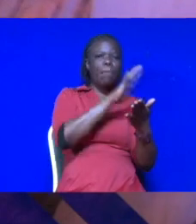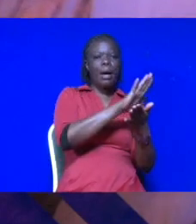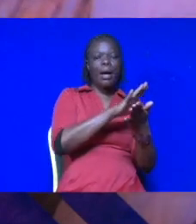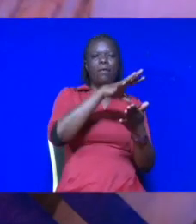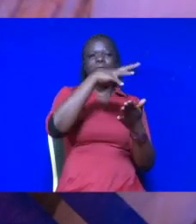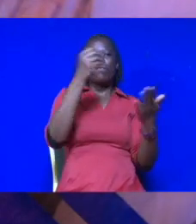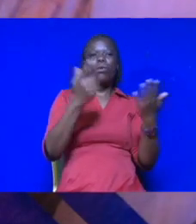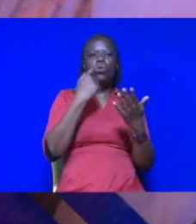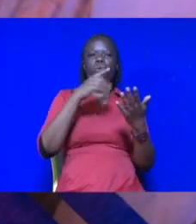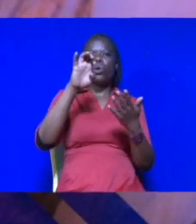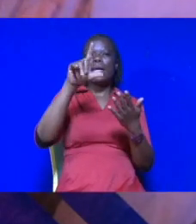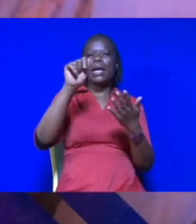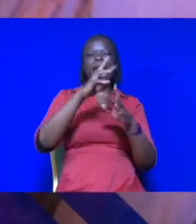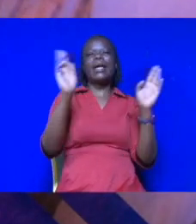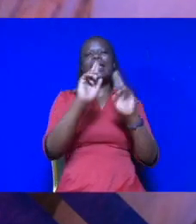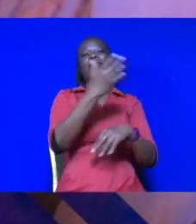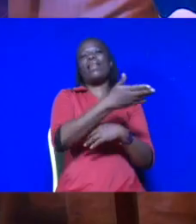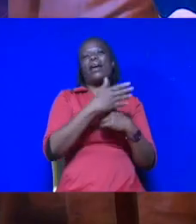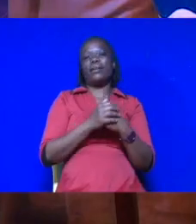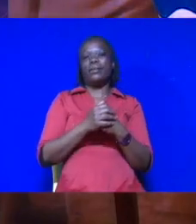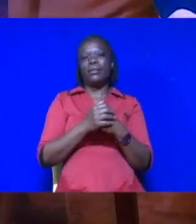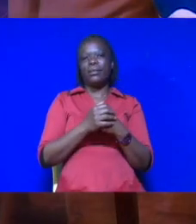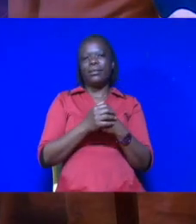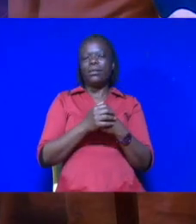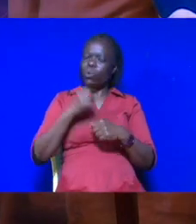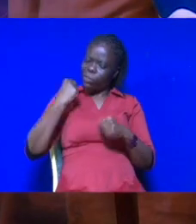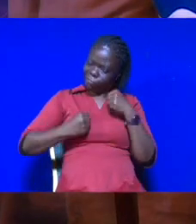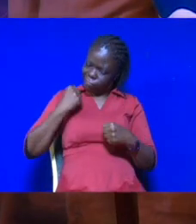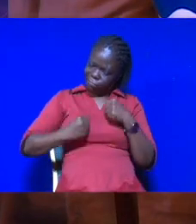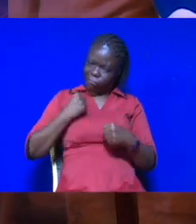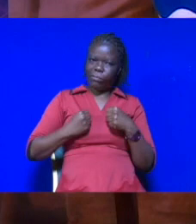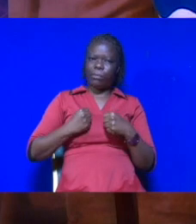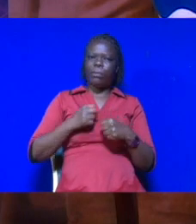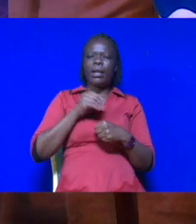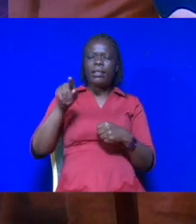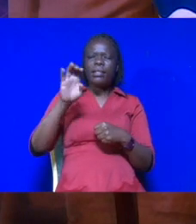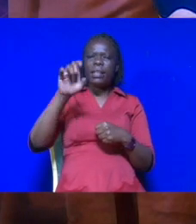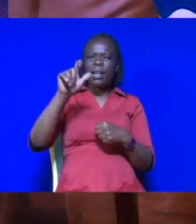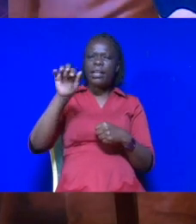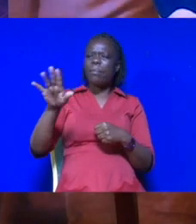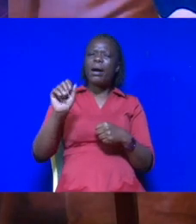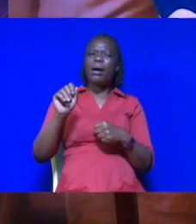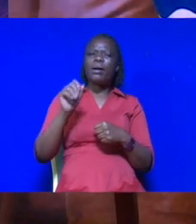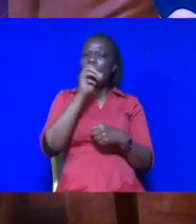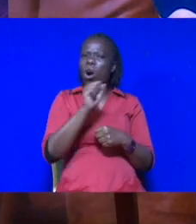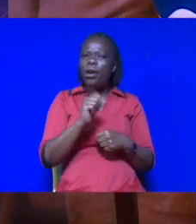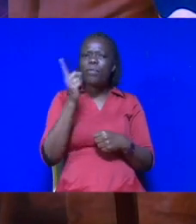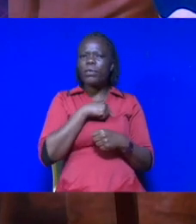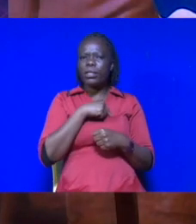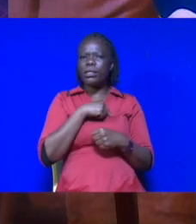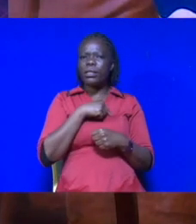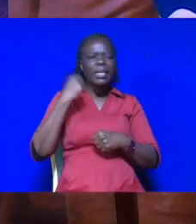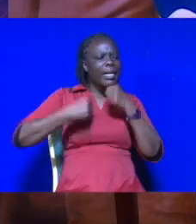anamkuta Elia ameshafika. Ilikuwa ni marathon. Na huyu Elia ni mzee.